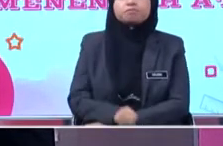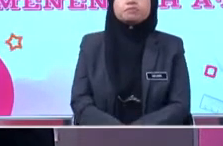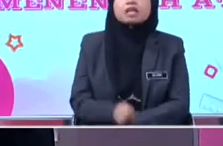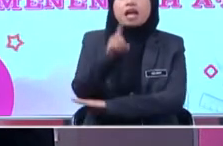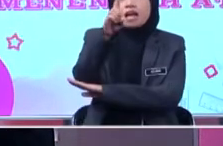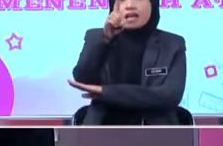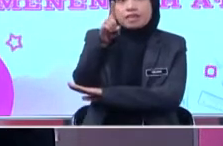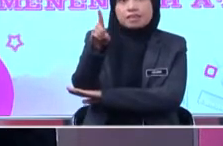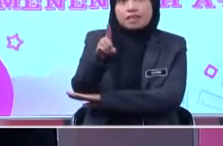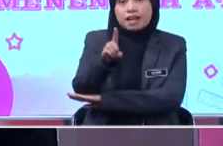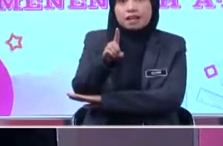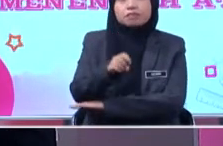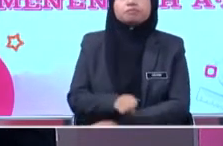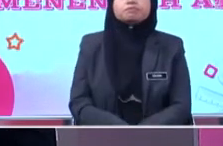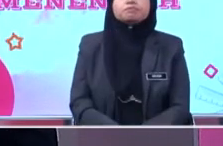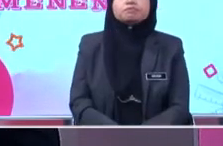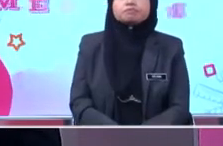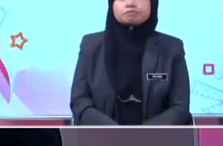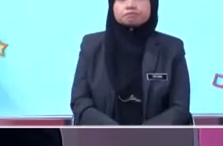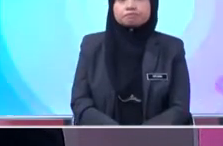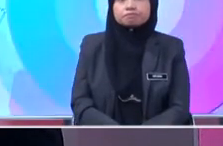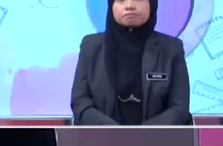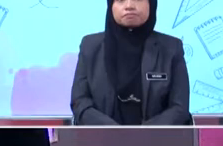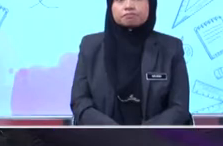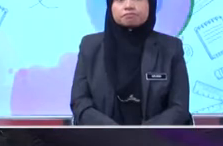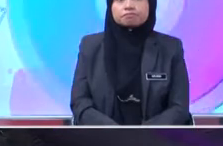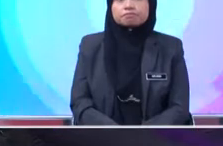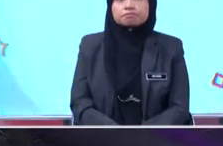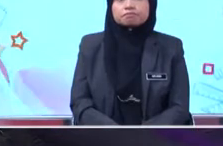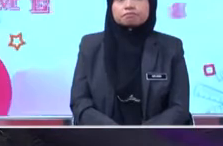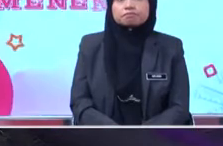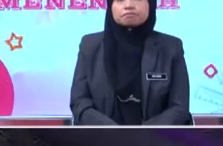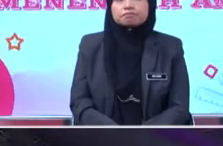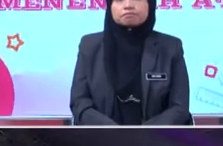yawma-idzin glazur ruko hal maising